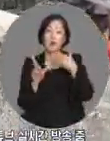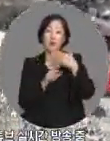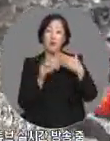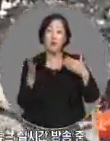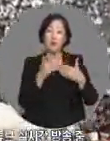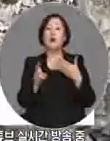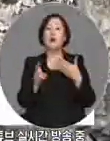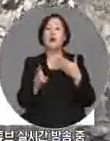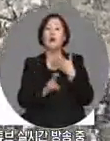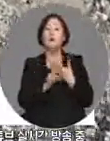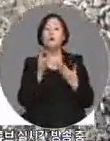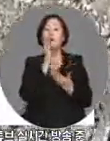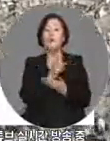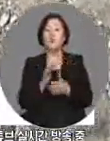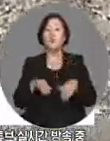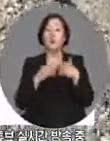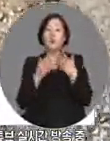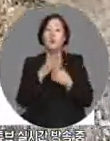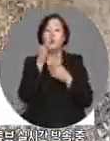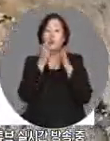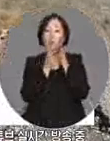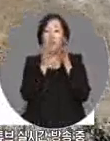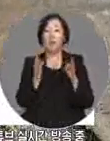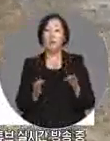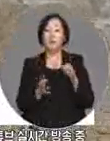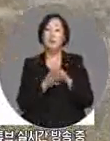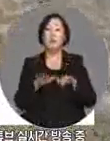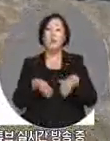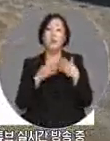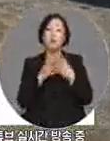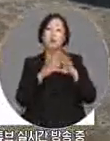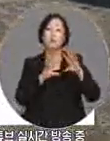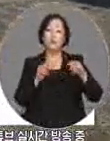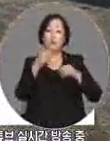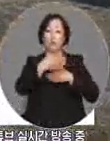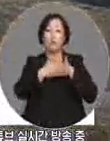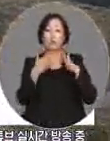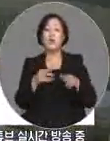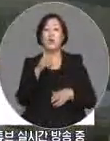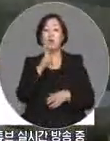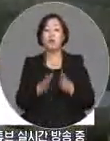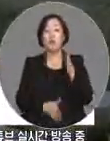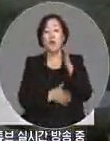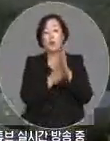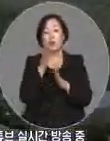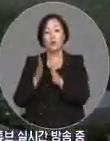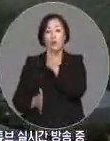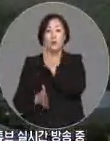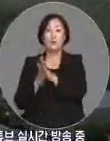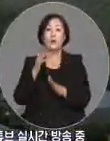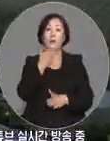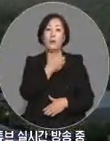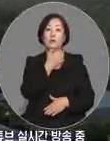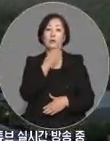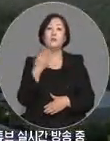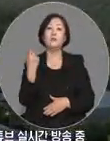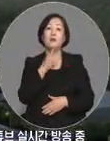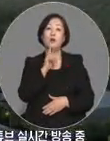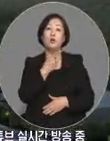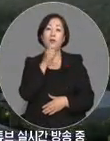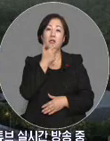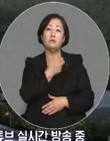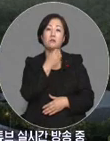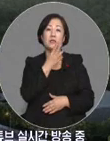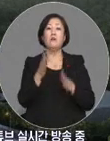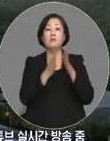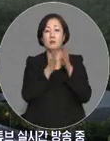주차장을 폐쇄한지 석달만입니다 울산시는이 부지에 두개동 83층 오피스텔 1573세대와